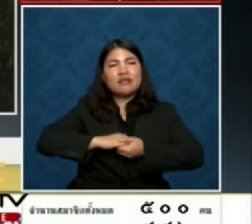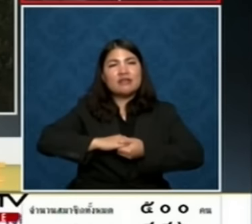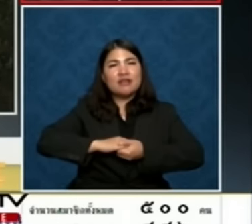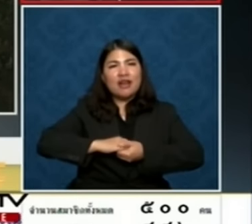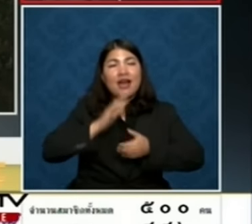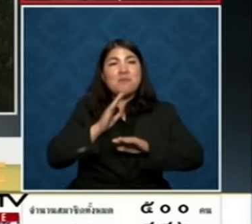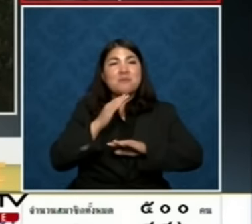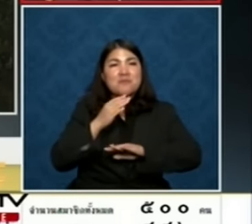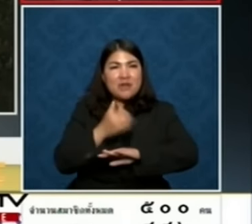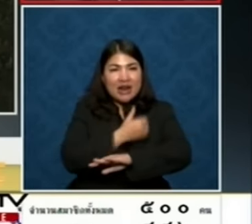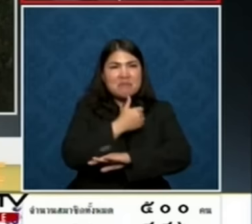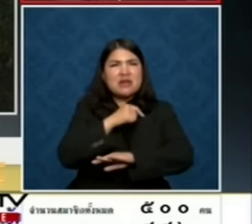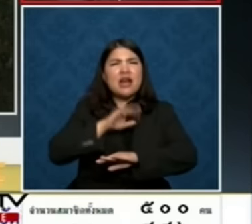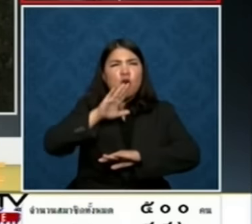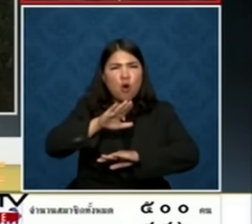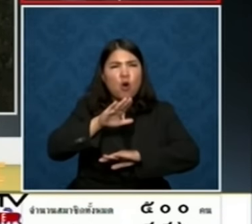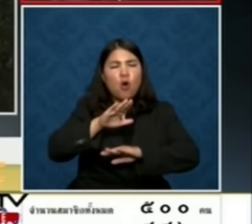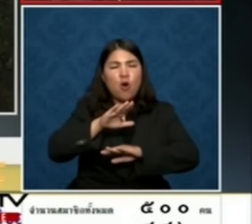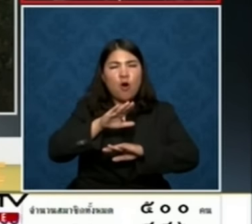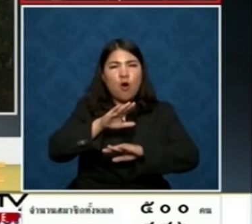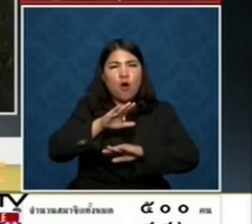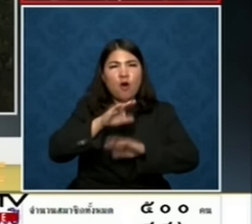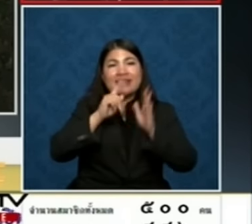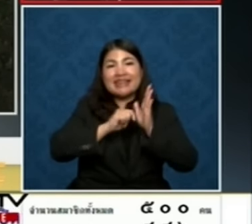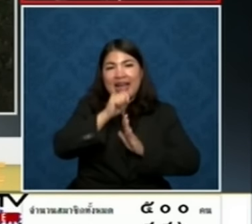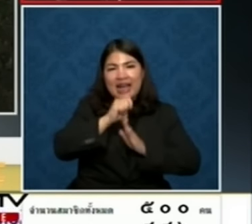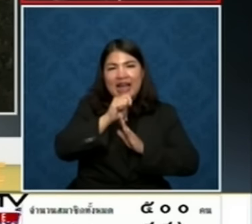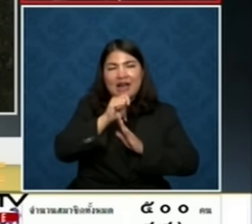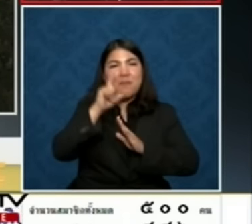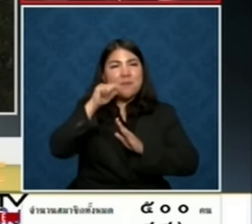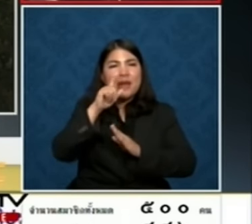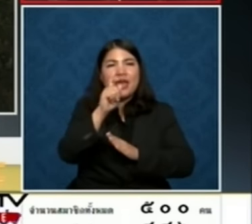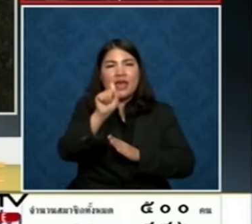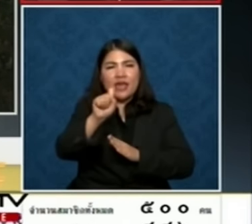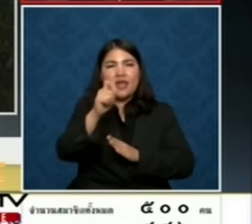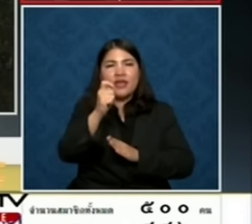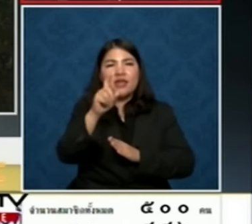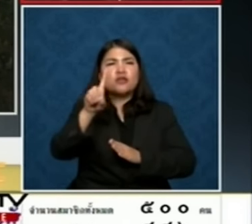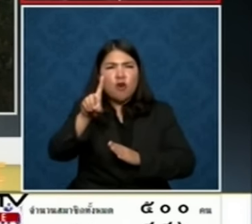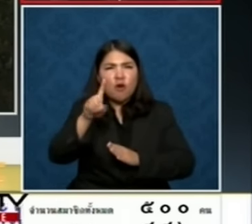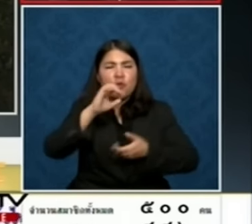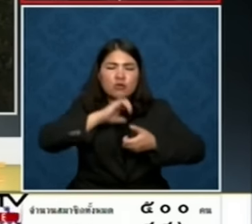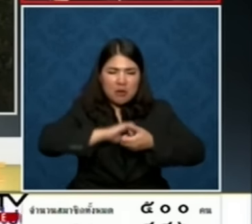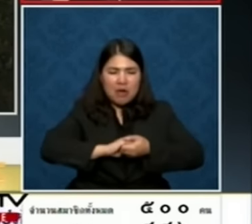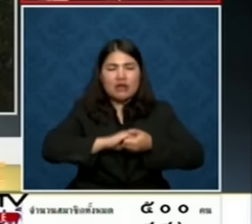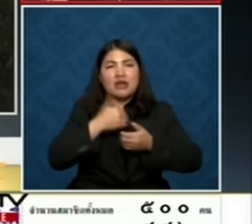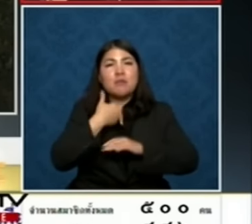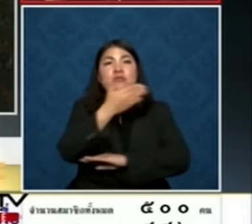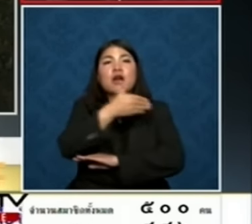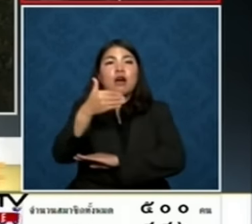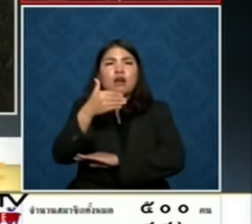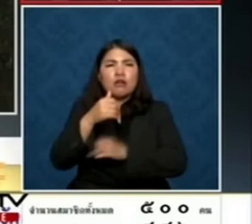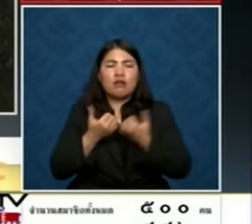ตำรวจยศพลตำรวจตรียังรับราชการอยู่มีสายสัมพันธ์ที่ใกล้ชิดกับคนในพรรครัฐบาลมีอดีตตำรวจ